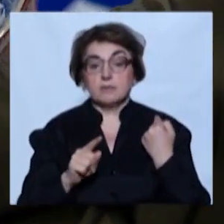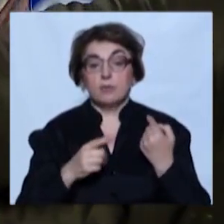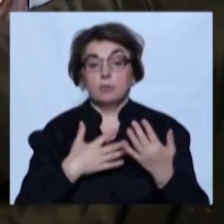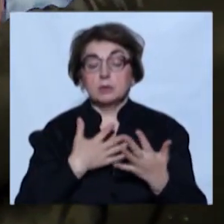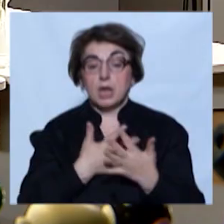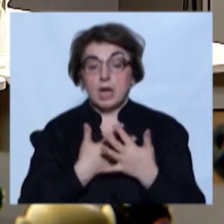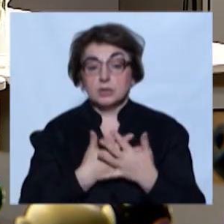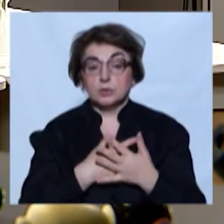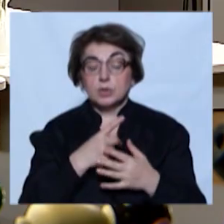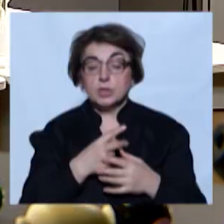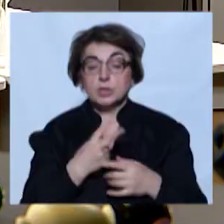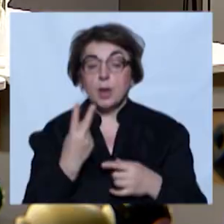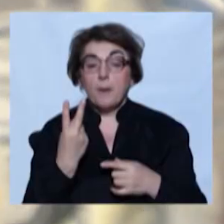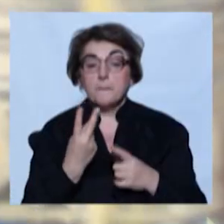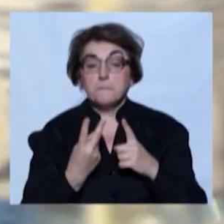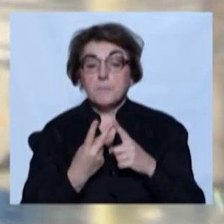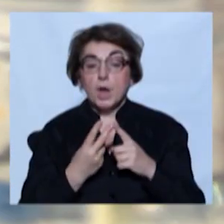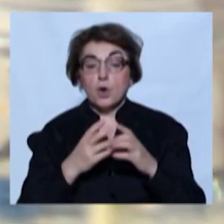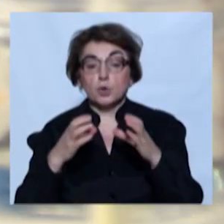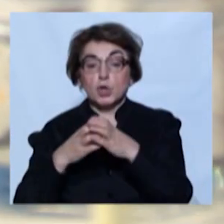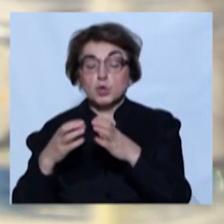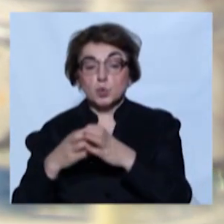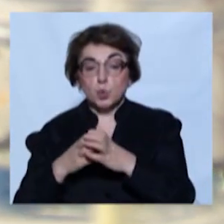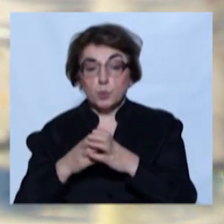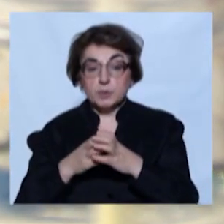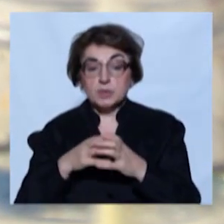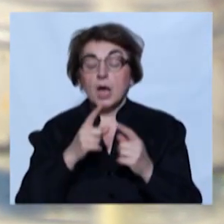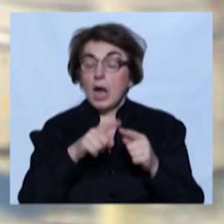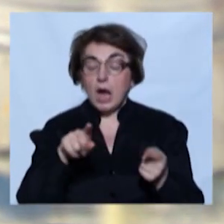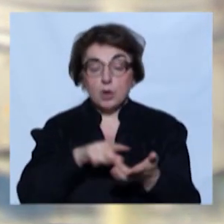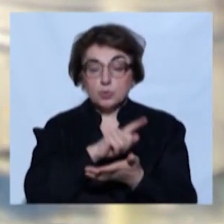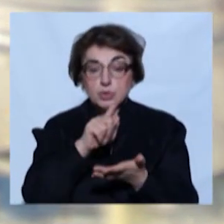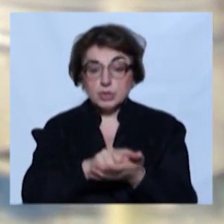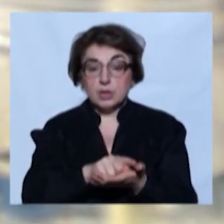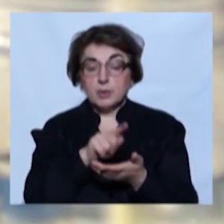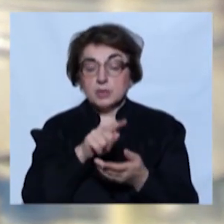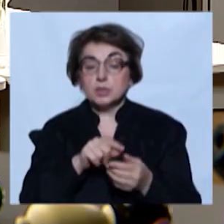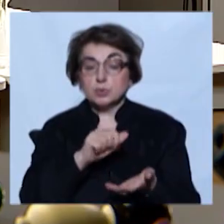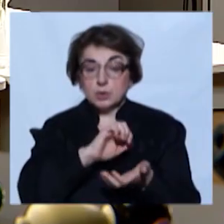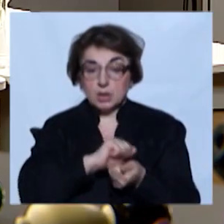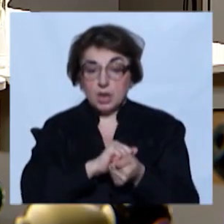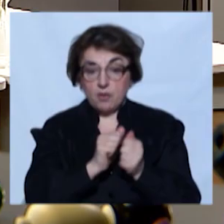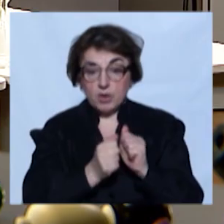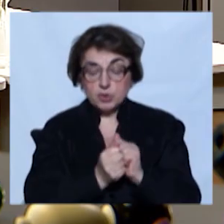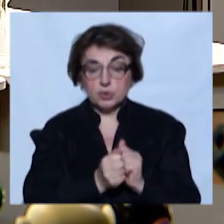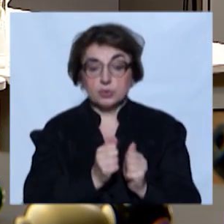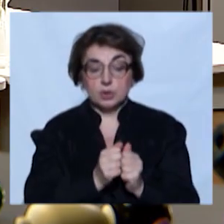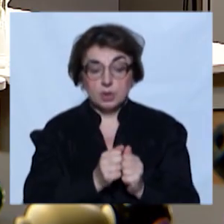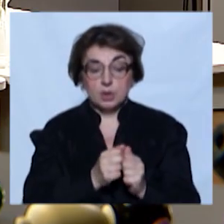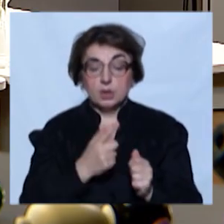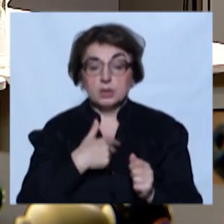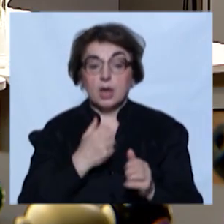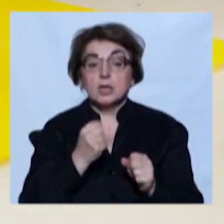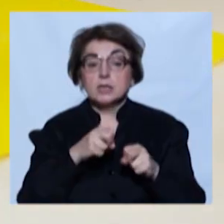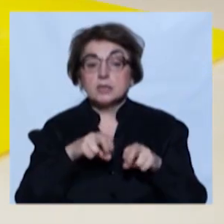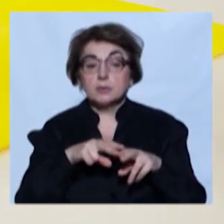ჯგუფის ტუტემიწა მეტალია. ნავთის ფენა მასაც უნდა მოვაცილოთ ფილტრის ქაღალდის საშუალებით და